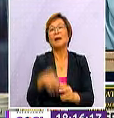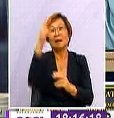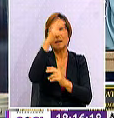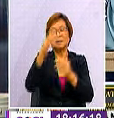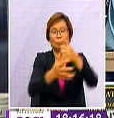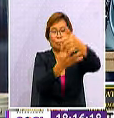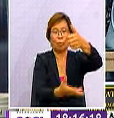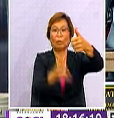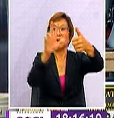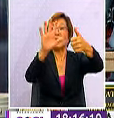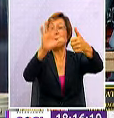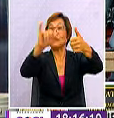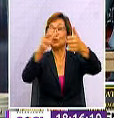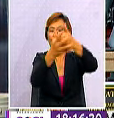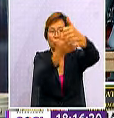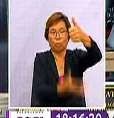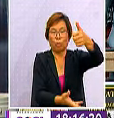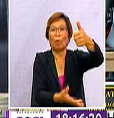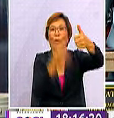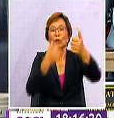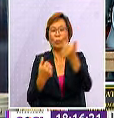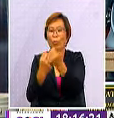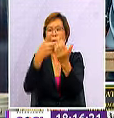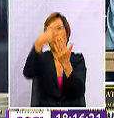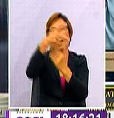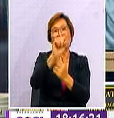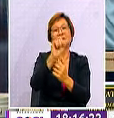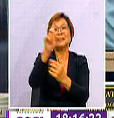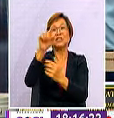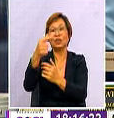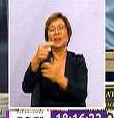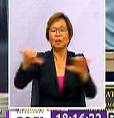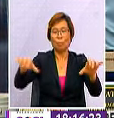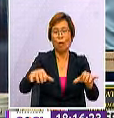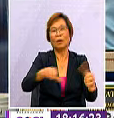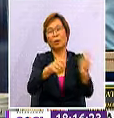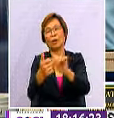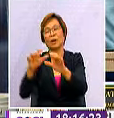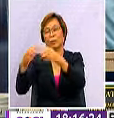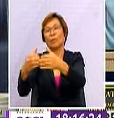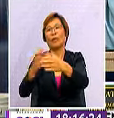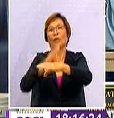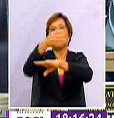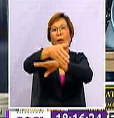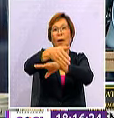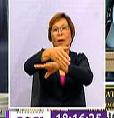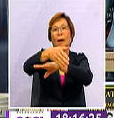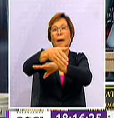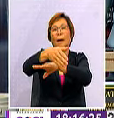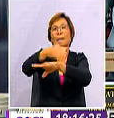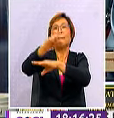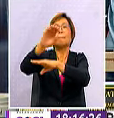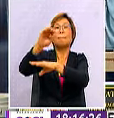juga memperuntukkan RM5 juta untuk menyokong program-program SDG yang dilaksanakan oleh Kumpulan Rentas Parti Parlimen